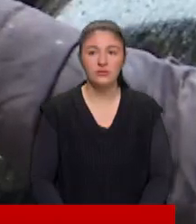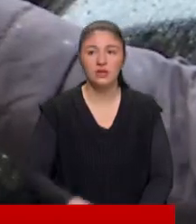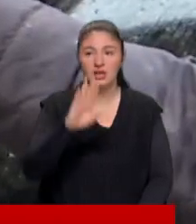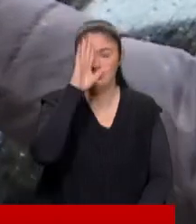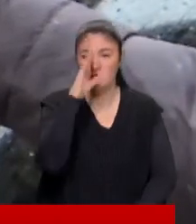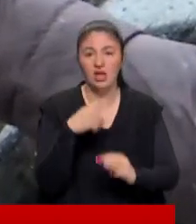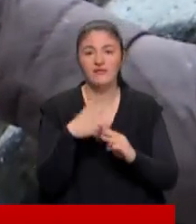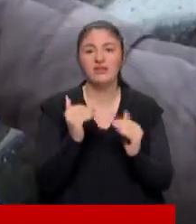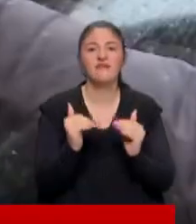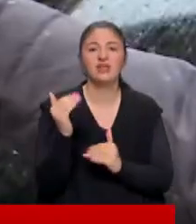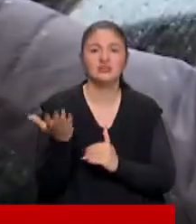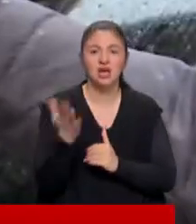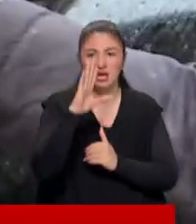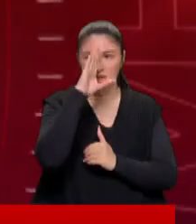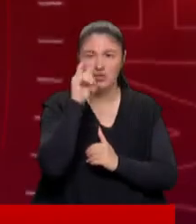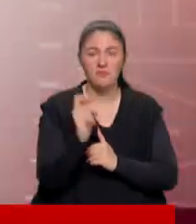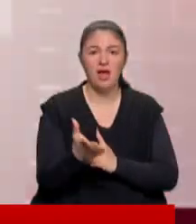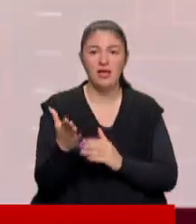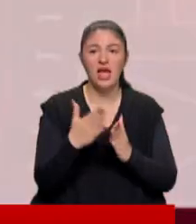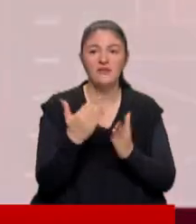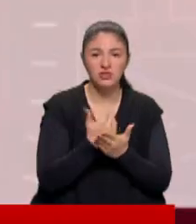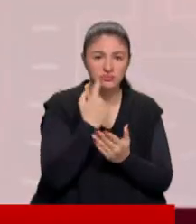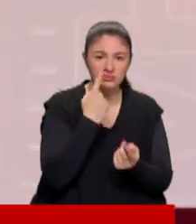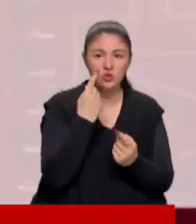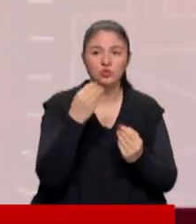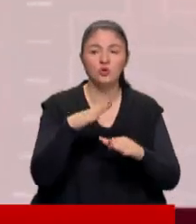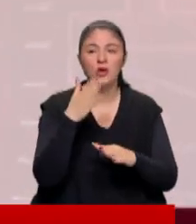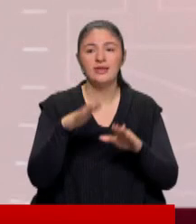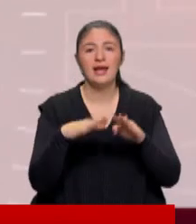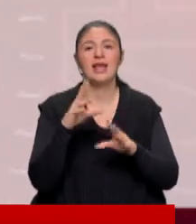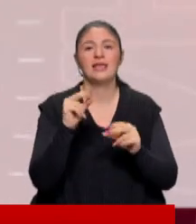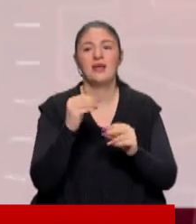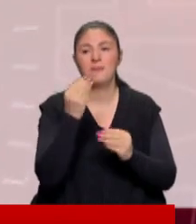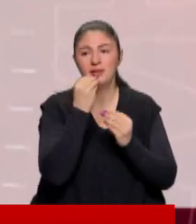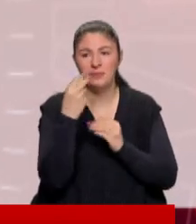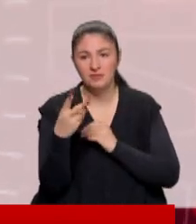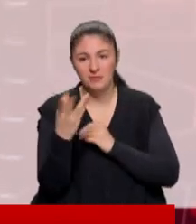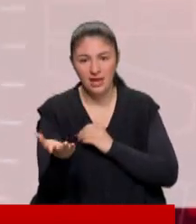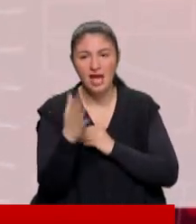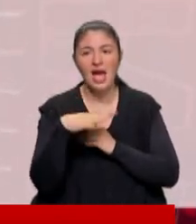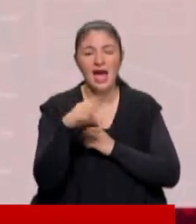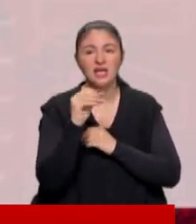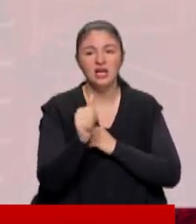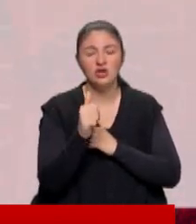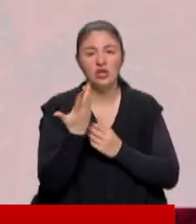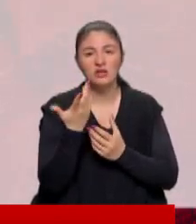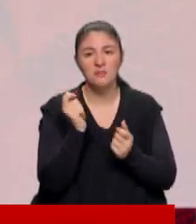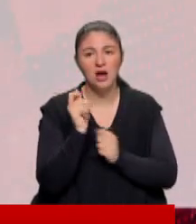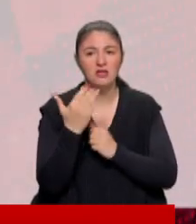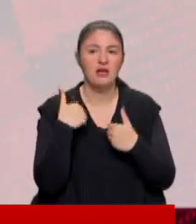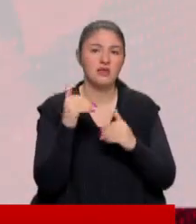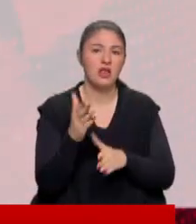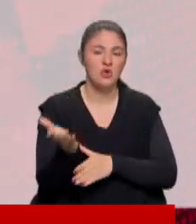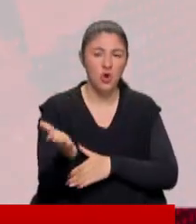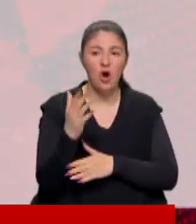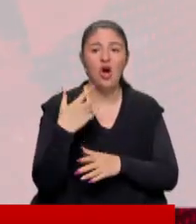İstanbul'da enflasyon daha yüksektir. İstanbul daha pahalı. Ev geçindirmek, çocukları dengeli ve yeterli besleyebilmek her geçen gün daha pahalı hale